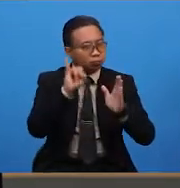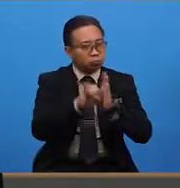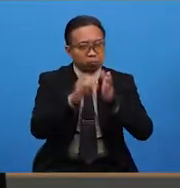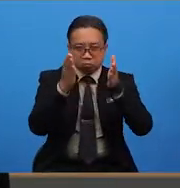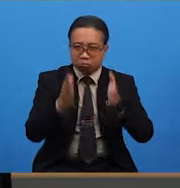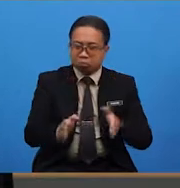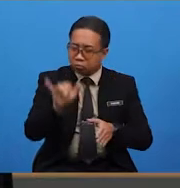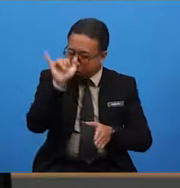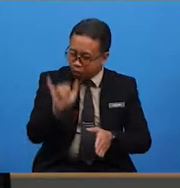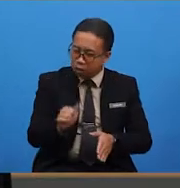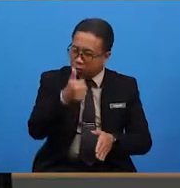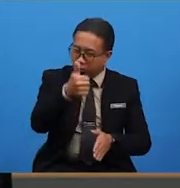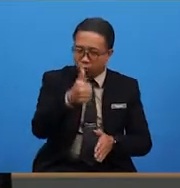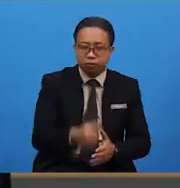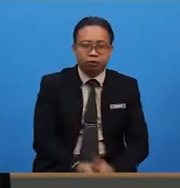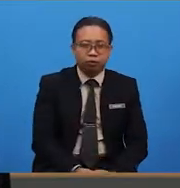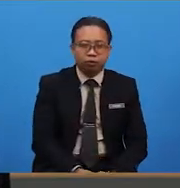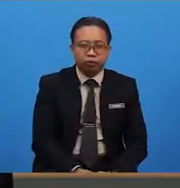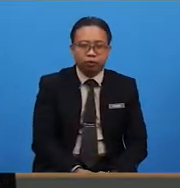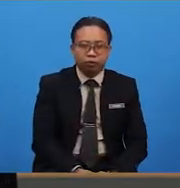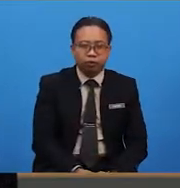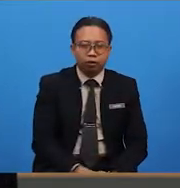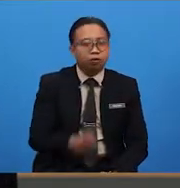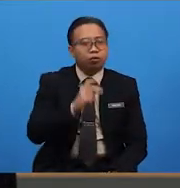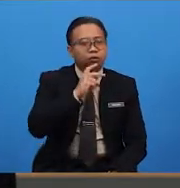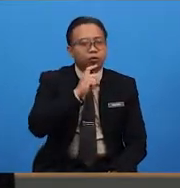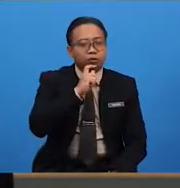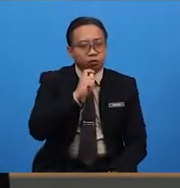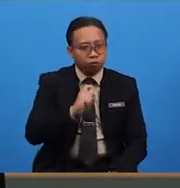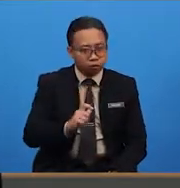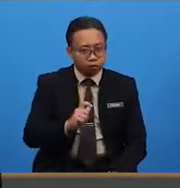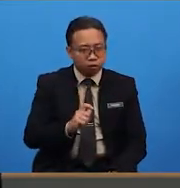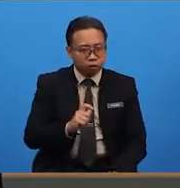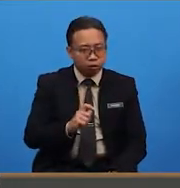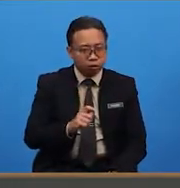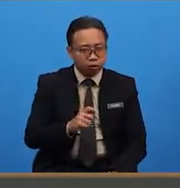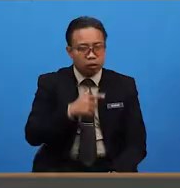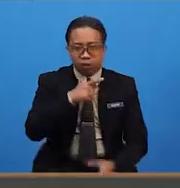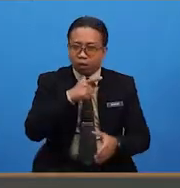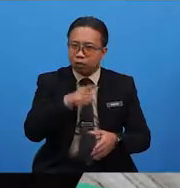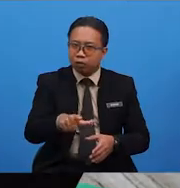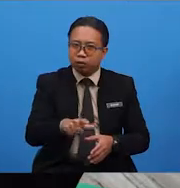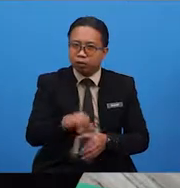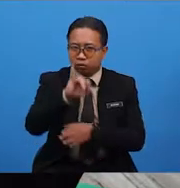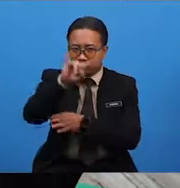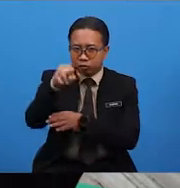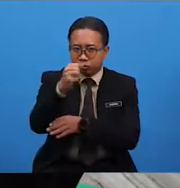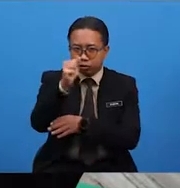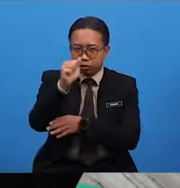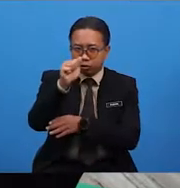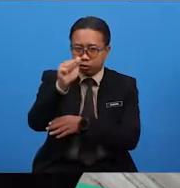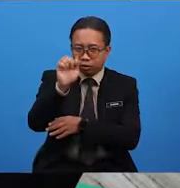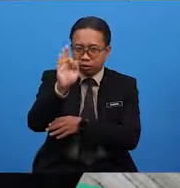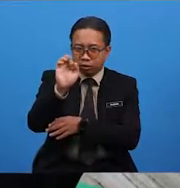yang hebat resmi twitter-nya terkenal di negara kita kartun